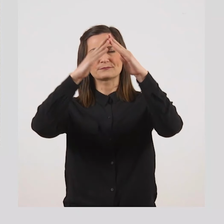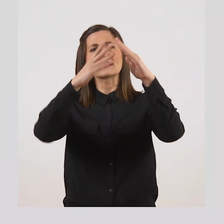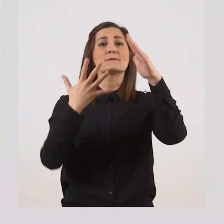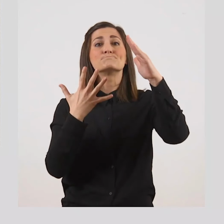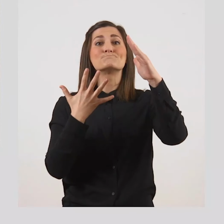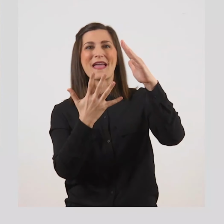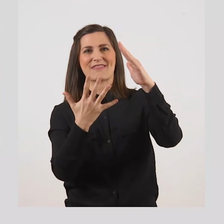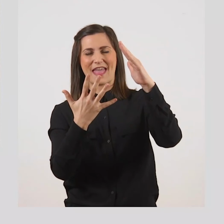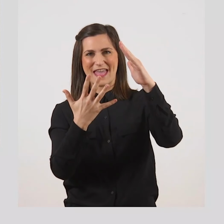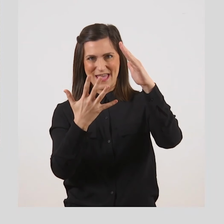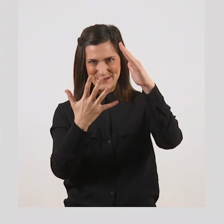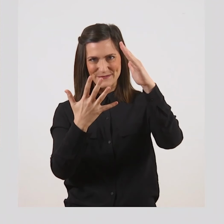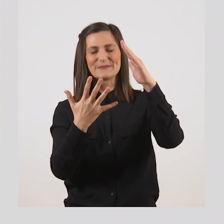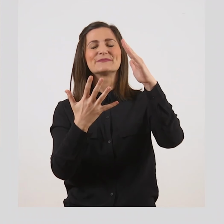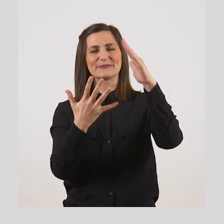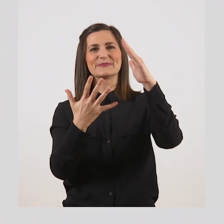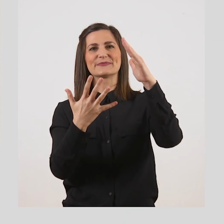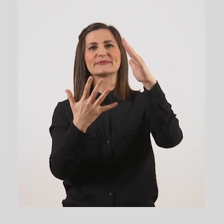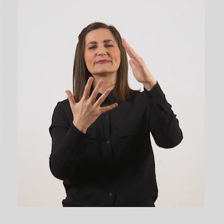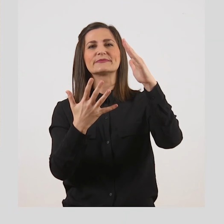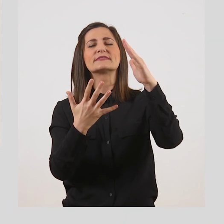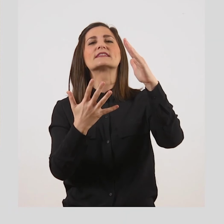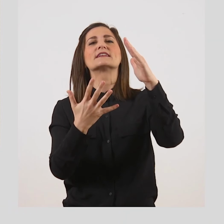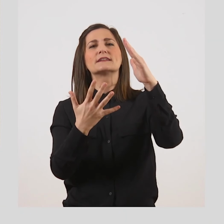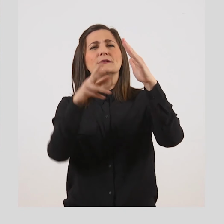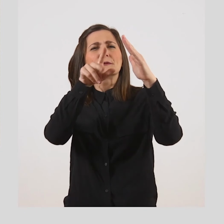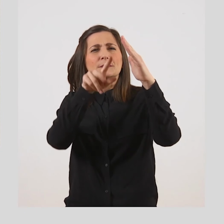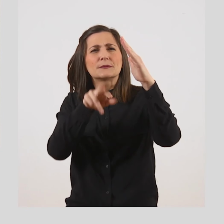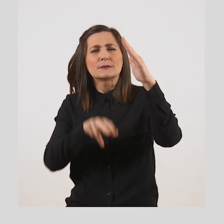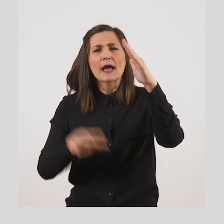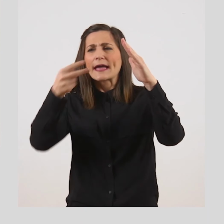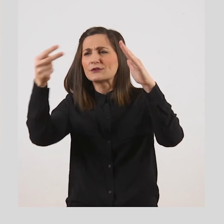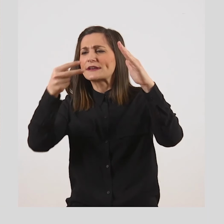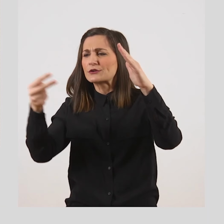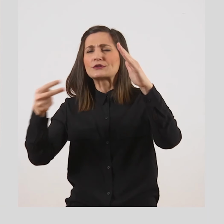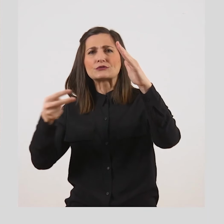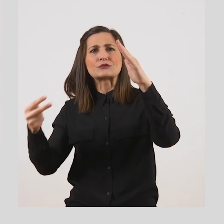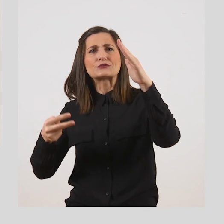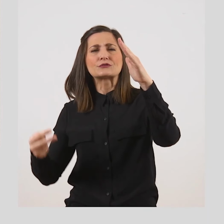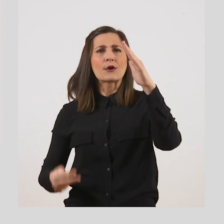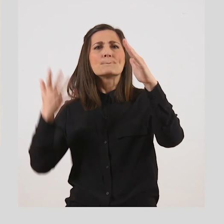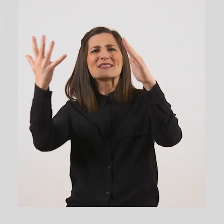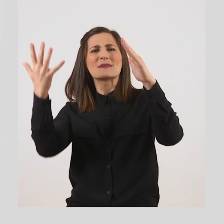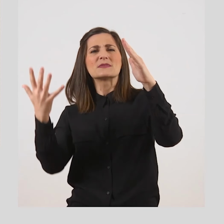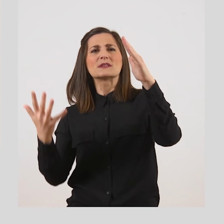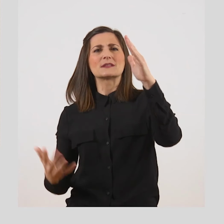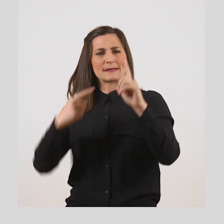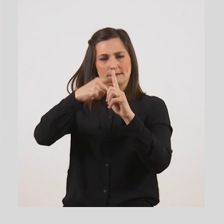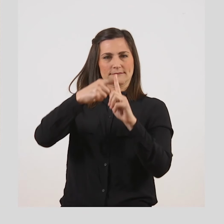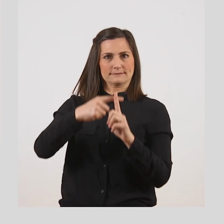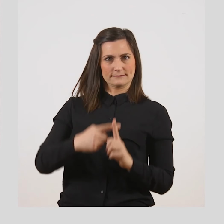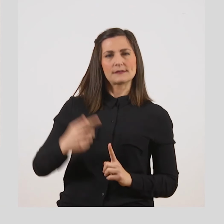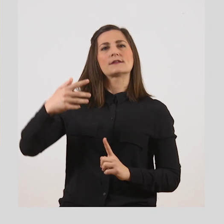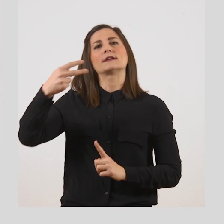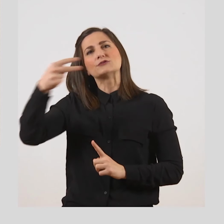στο 5. Το σπιτάκι του 5, λοιπόν, έχει μέσα παρεούλες, ζευγαράκια, που αν τα προσθέσουμε, κάνουν